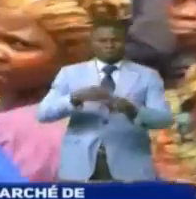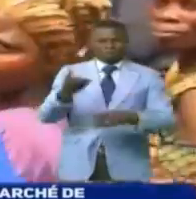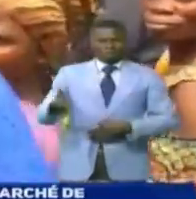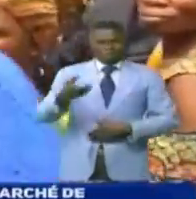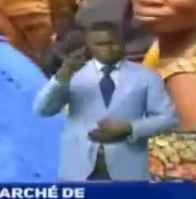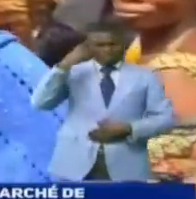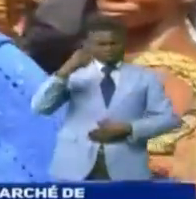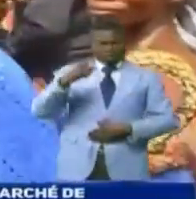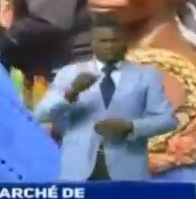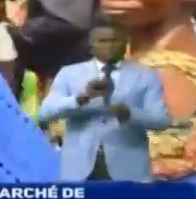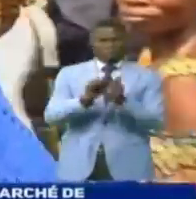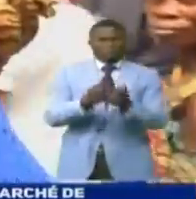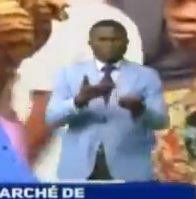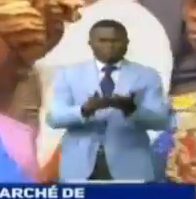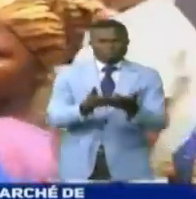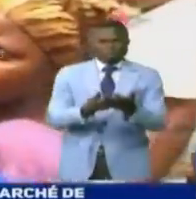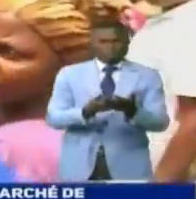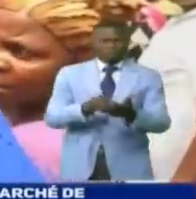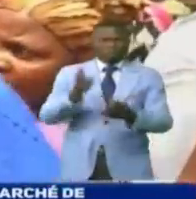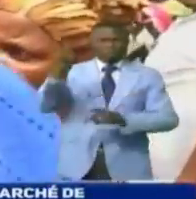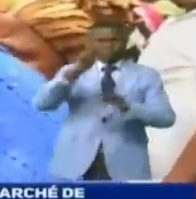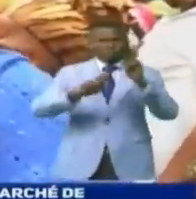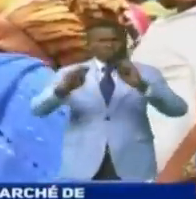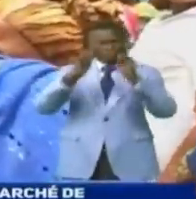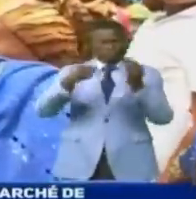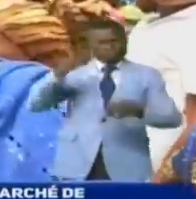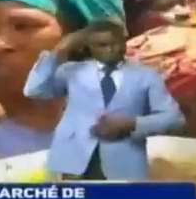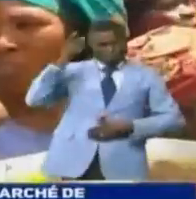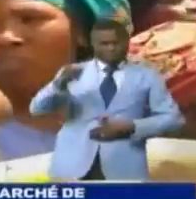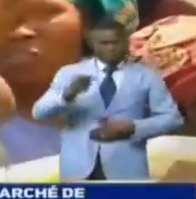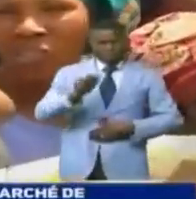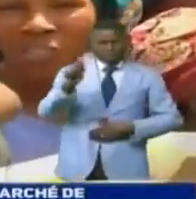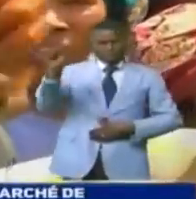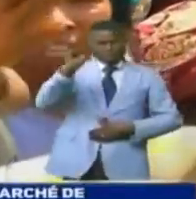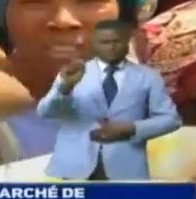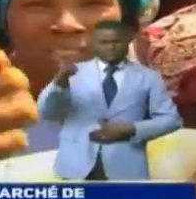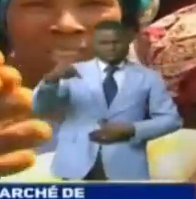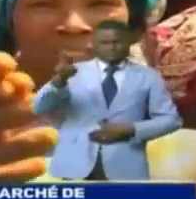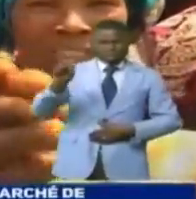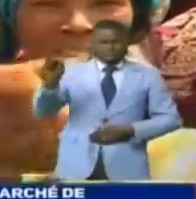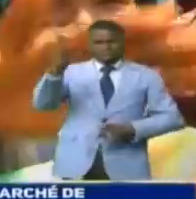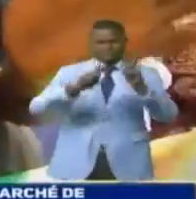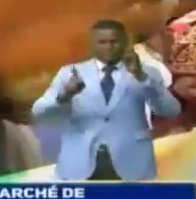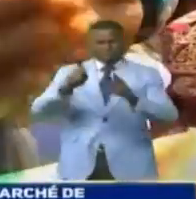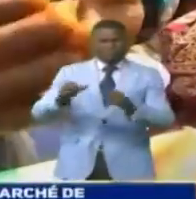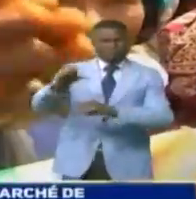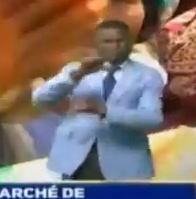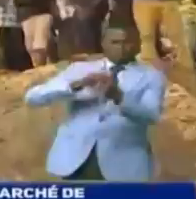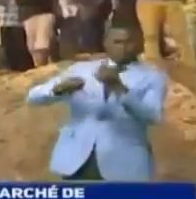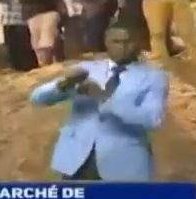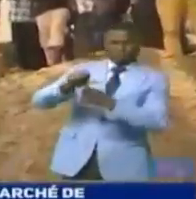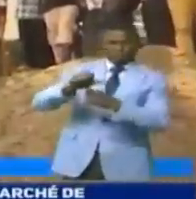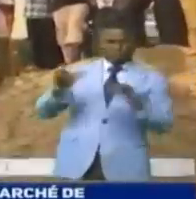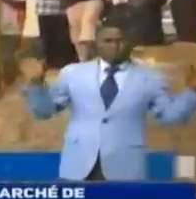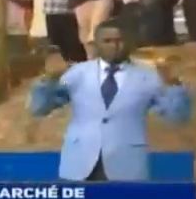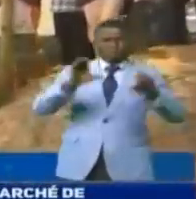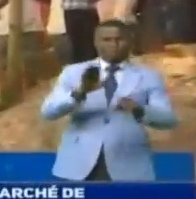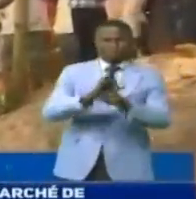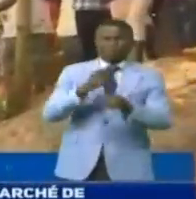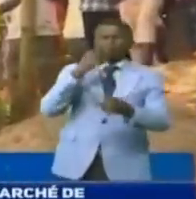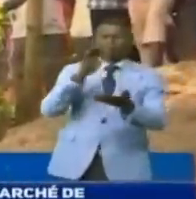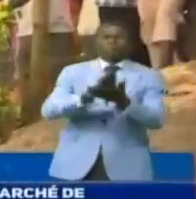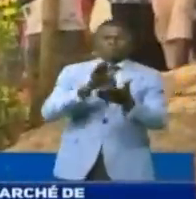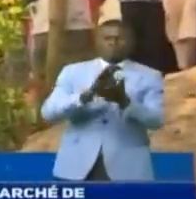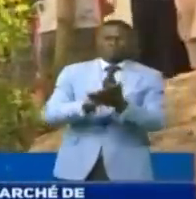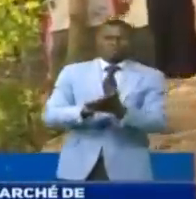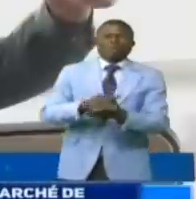cette circonstance, les militants de son parti politique, le FPSN, et la population des environs se sont amassés pour remercier